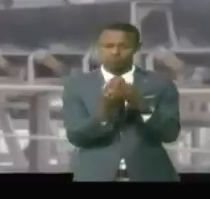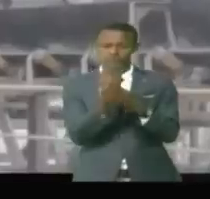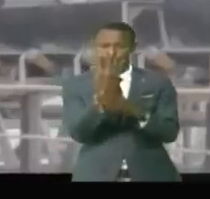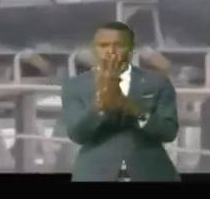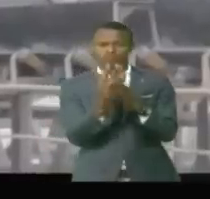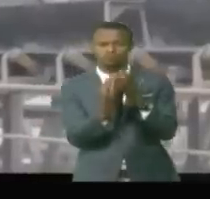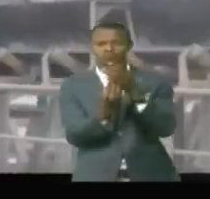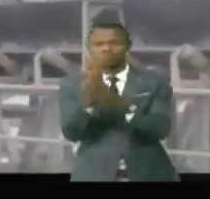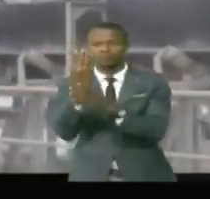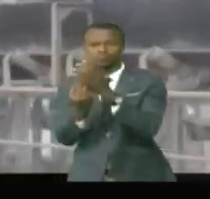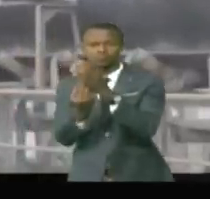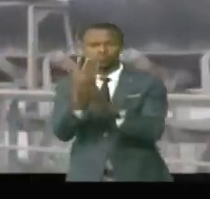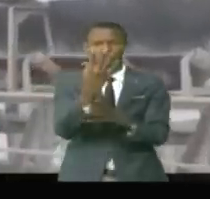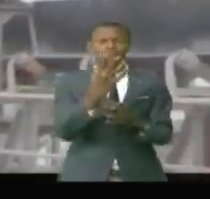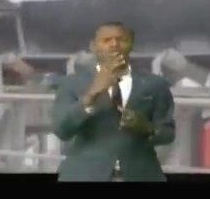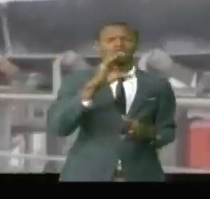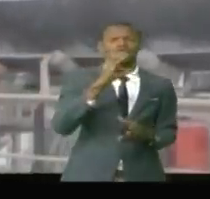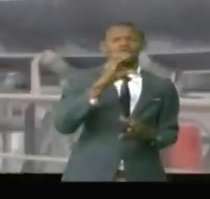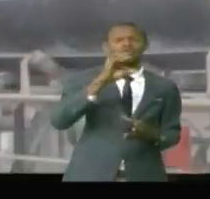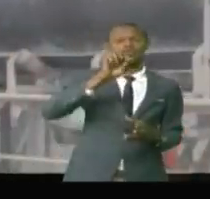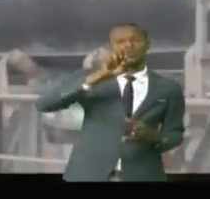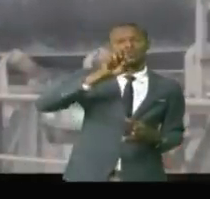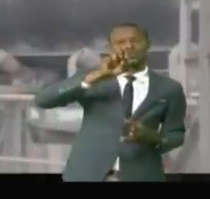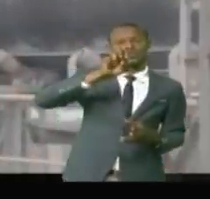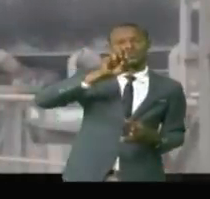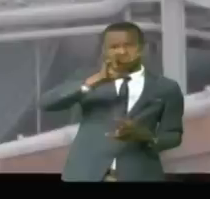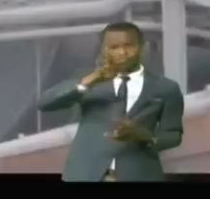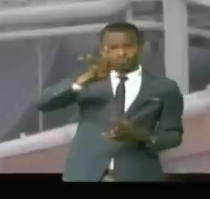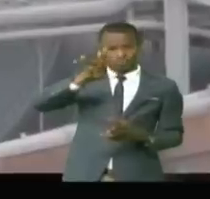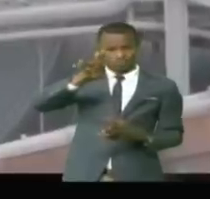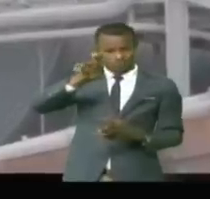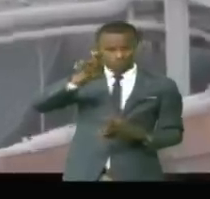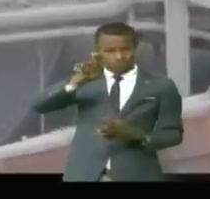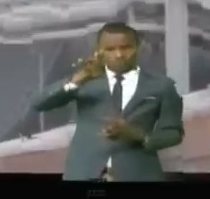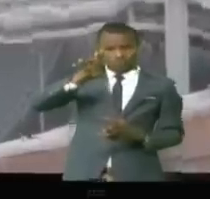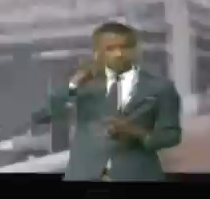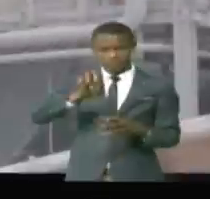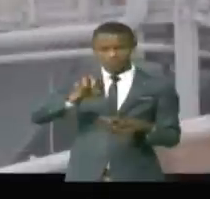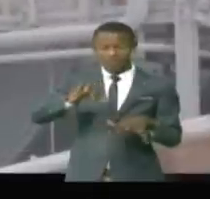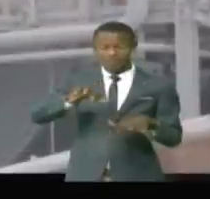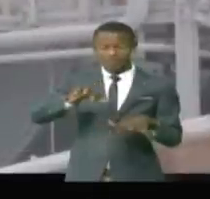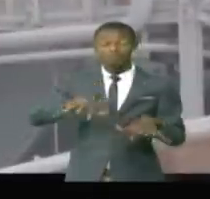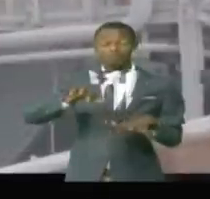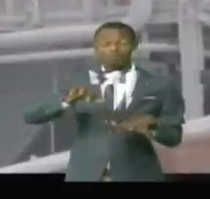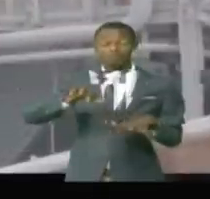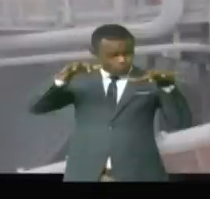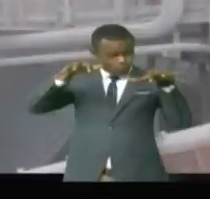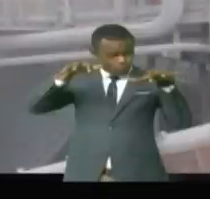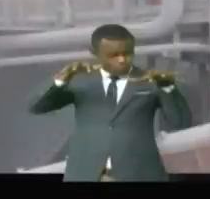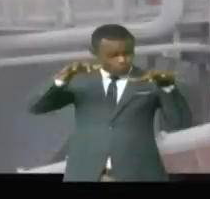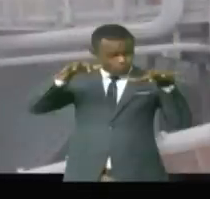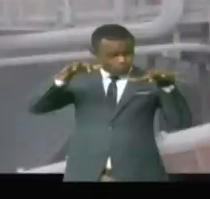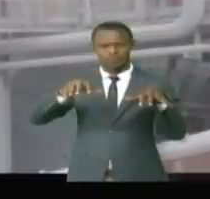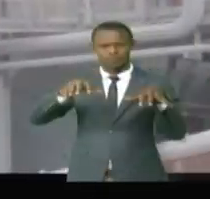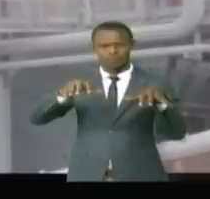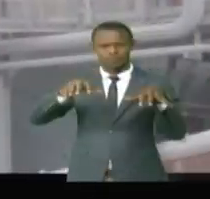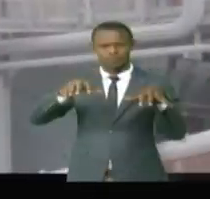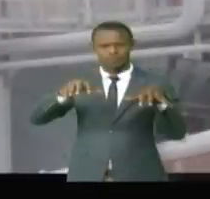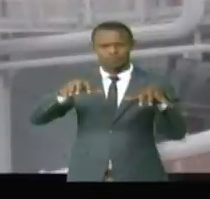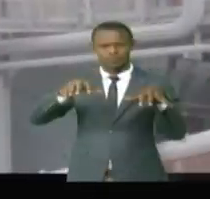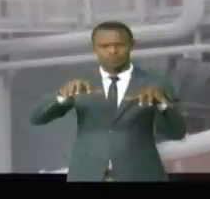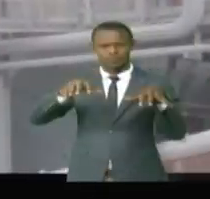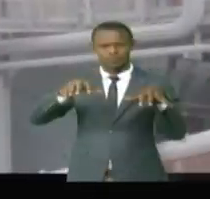ciel ouvert et une usine de traitement produit de cuivre à haute teneur transformée en